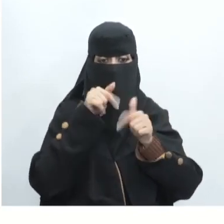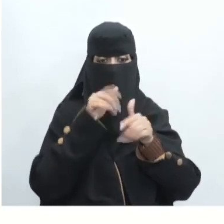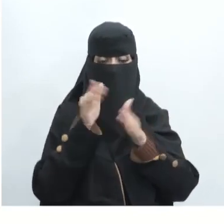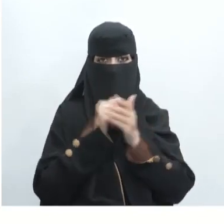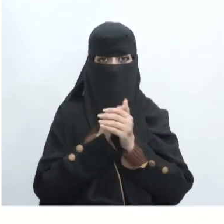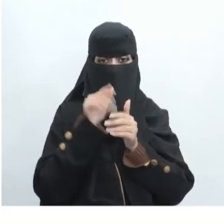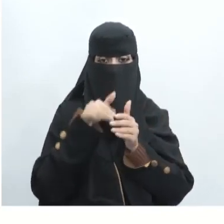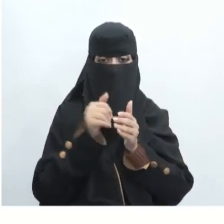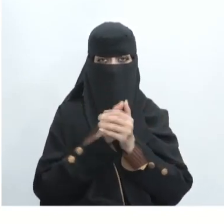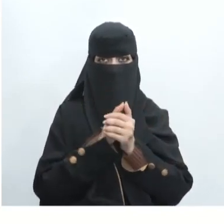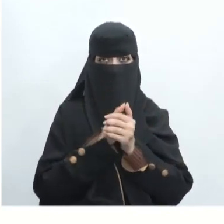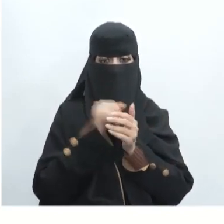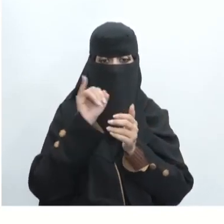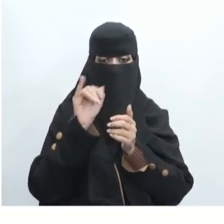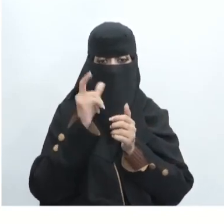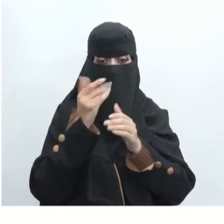التاليه